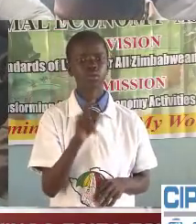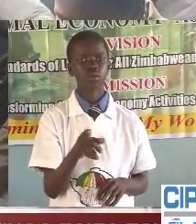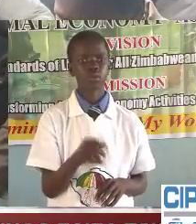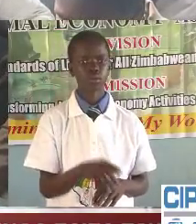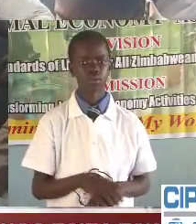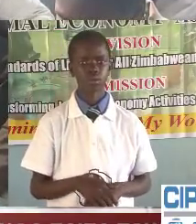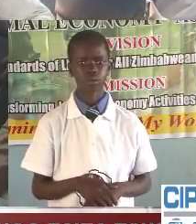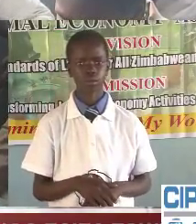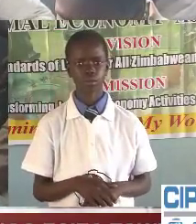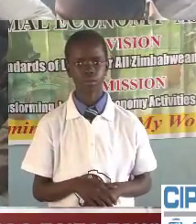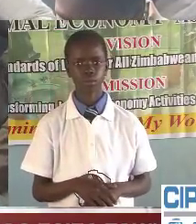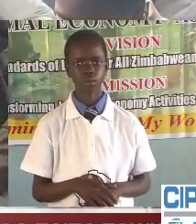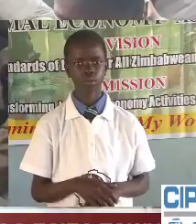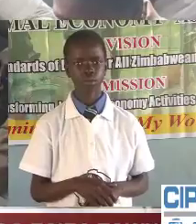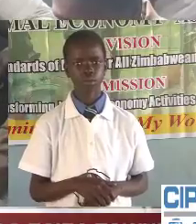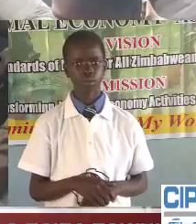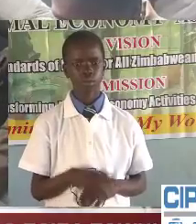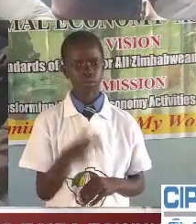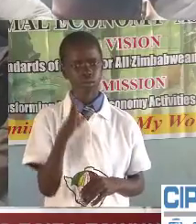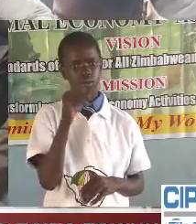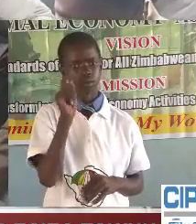Ndenda